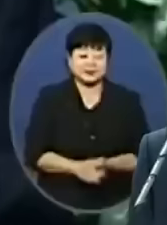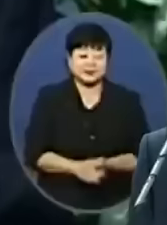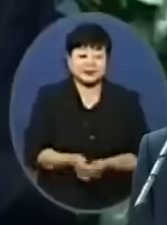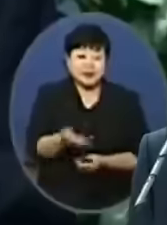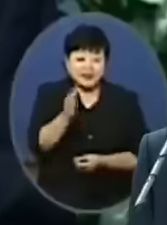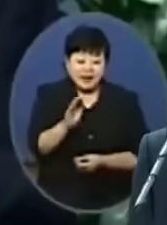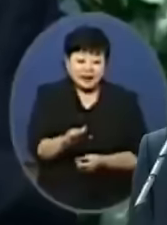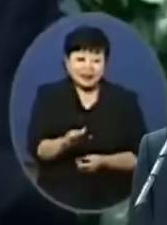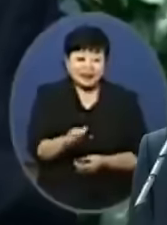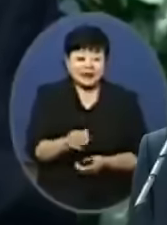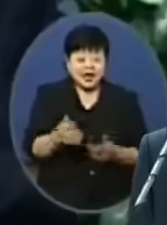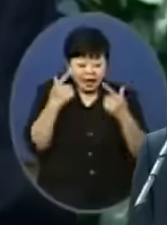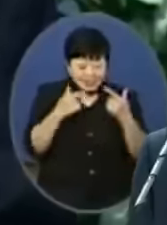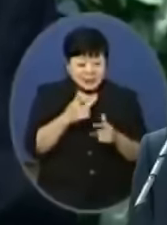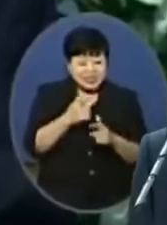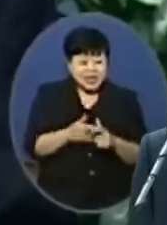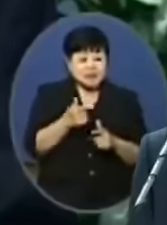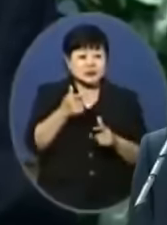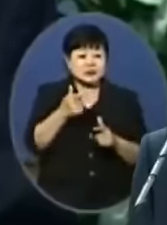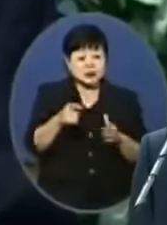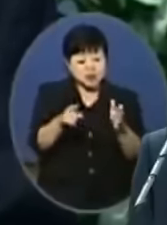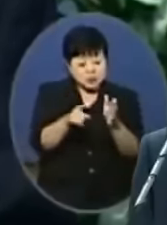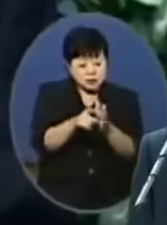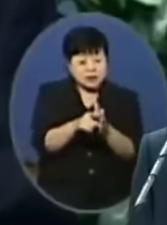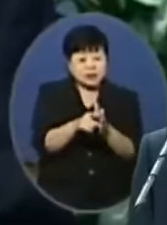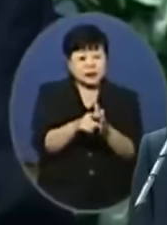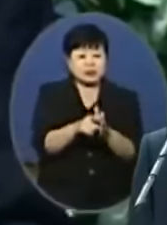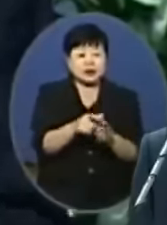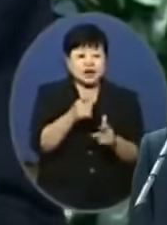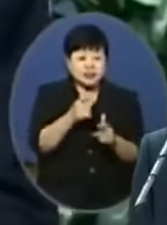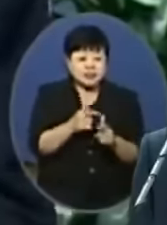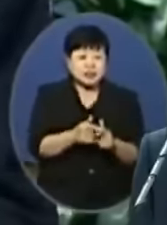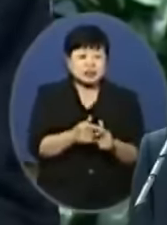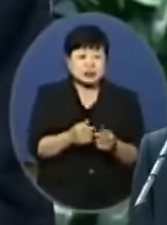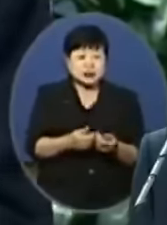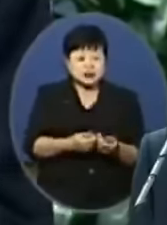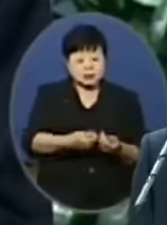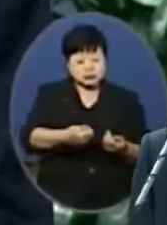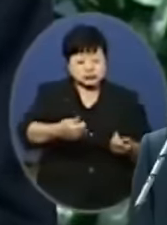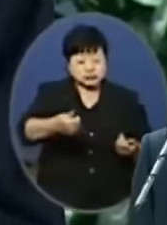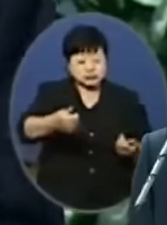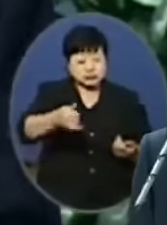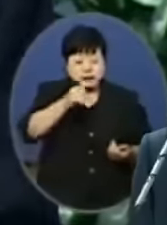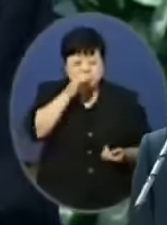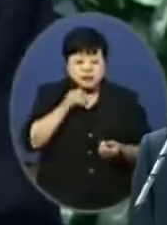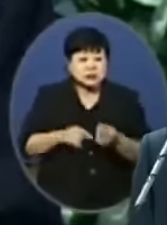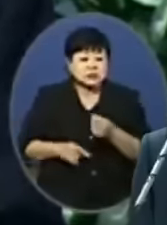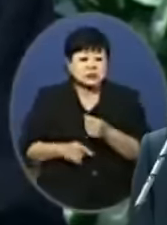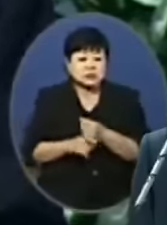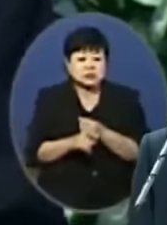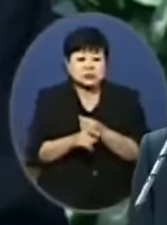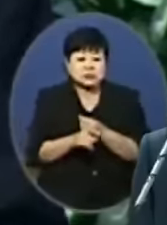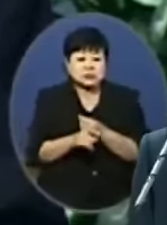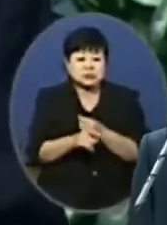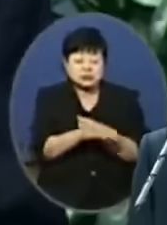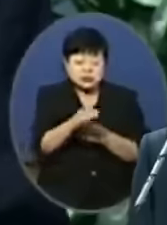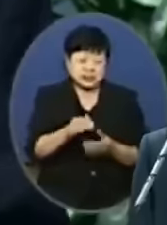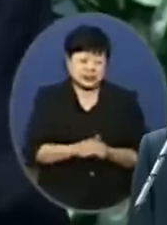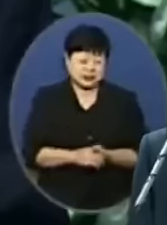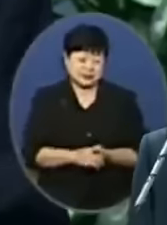그런데 항상 예수님을 믿으면서도 예수님과 거리가 두어지는 것은